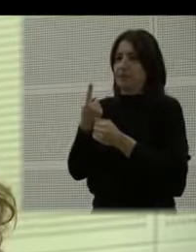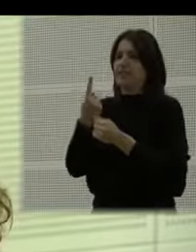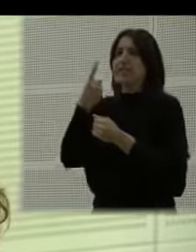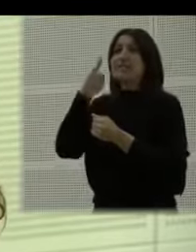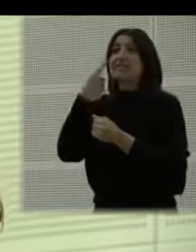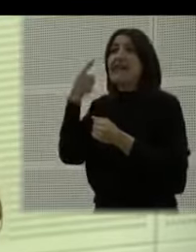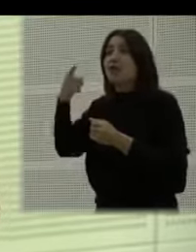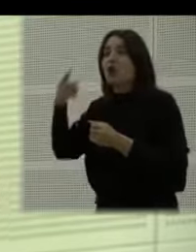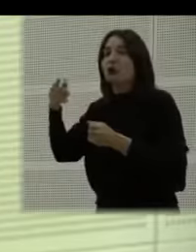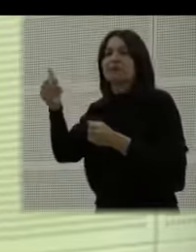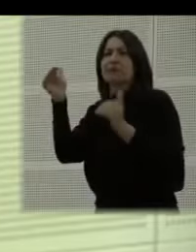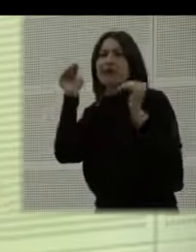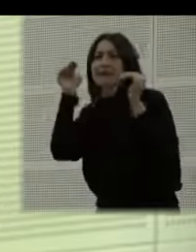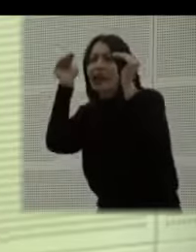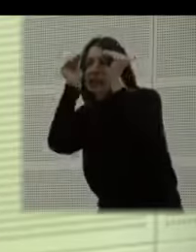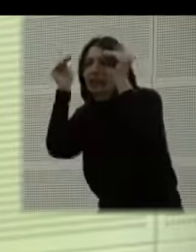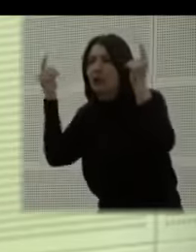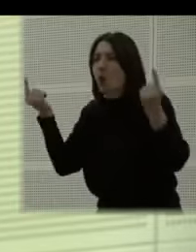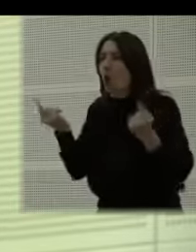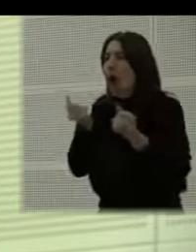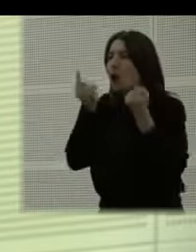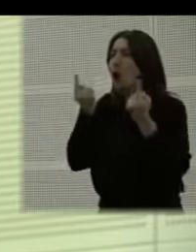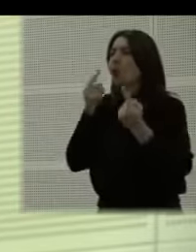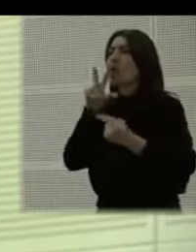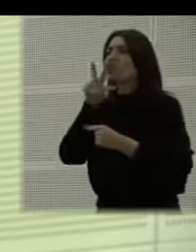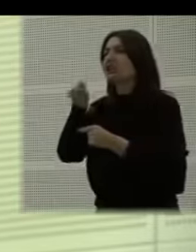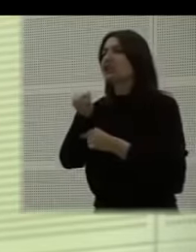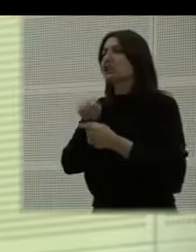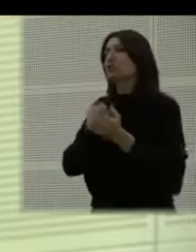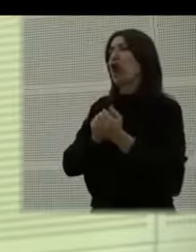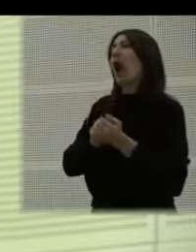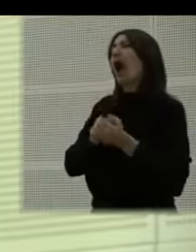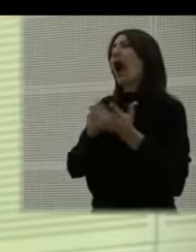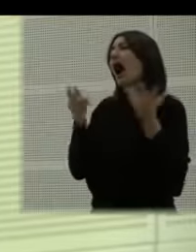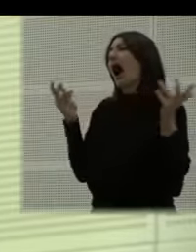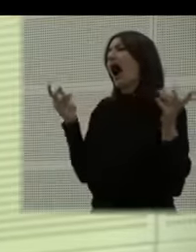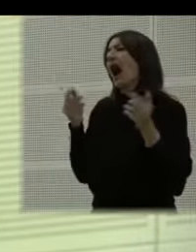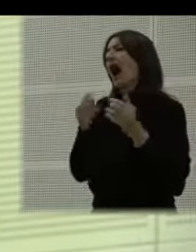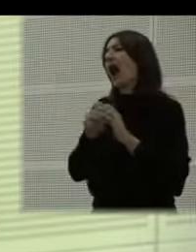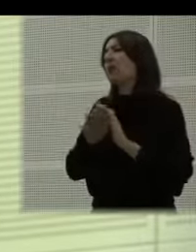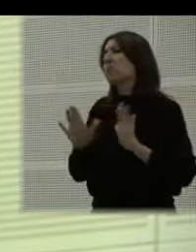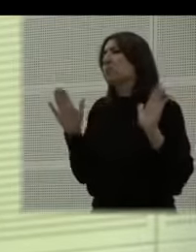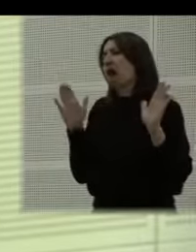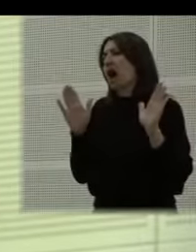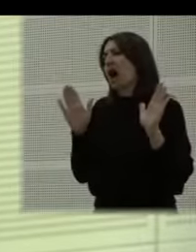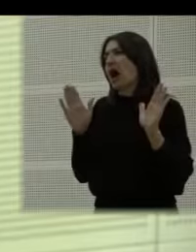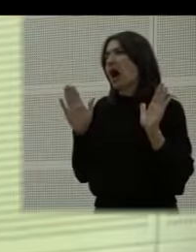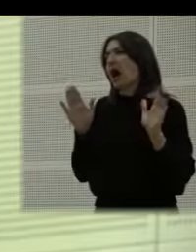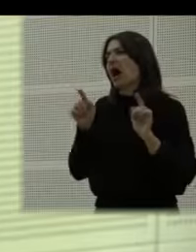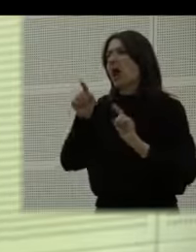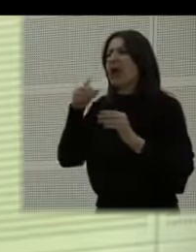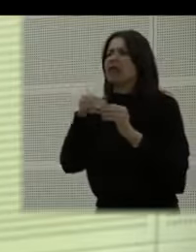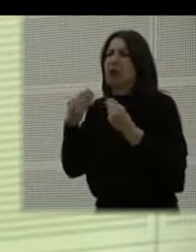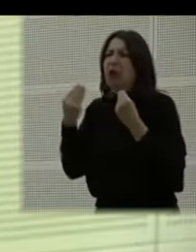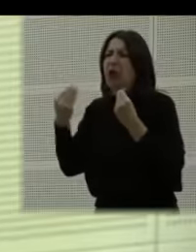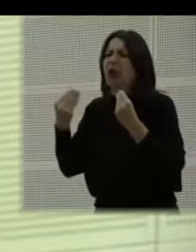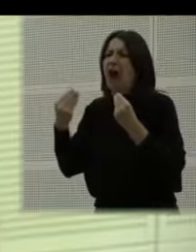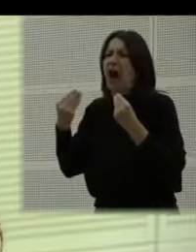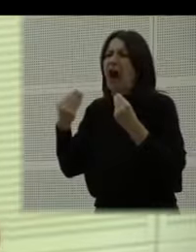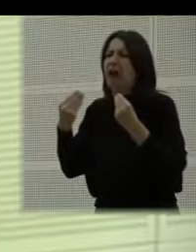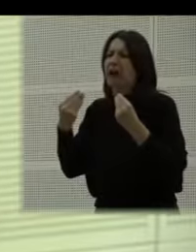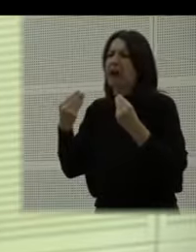sentite qualcuno che dice «Ah, ma questo perché tu lo vuoi, perché vuole fare